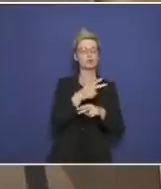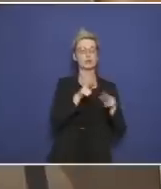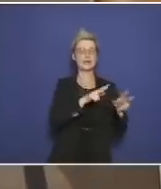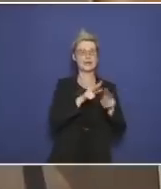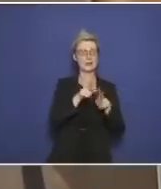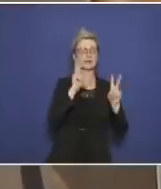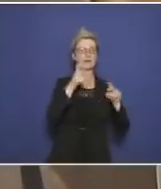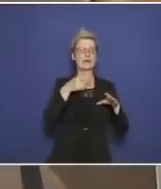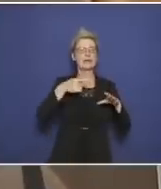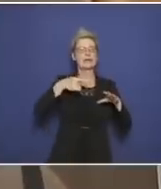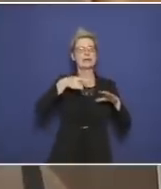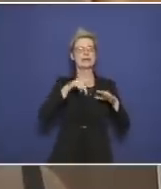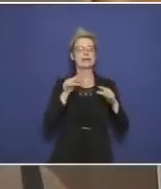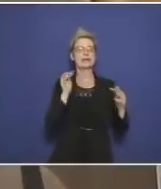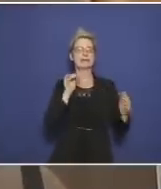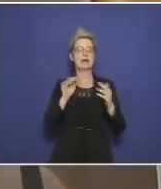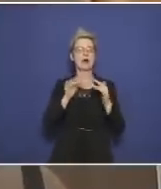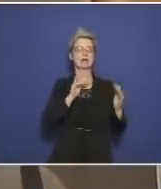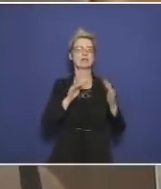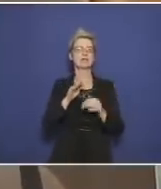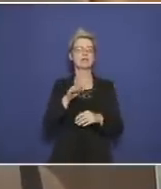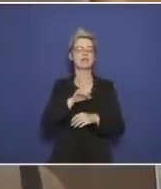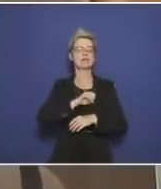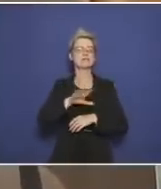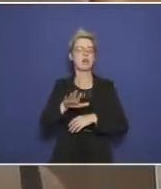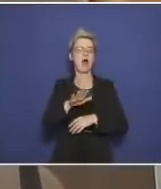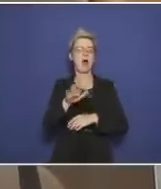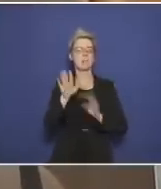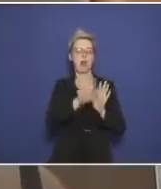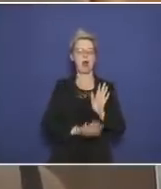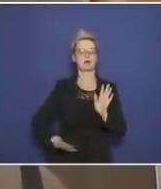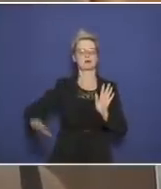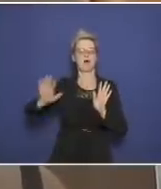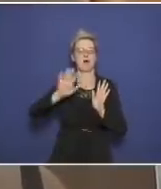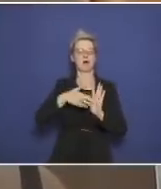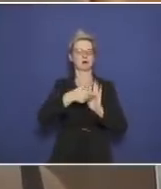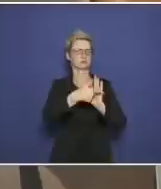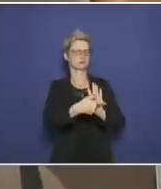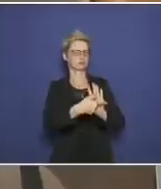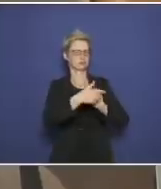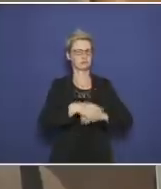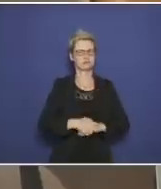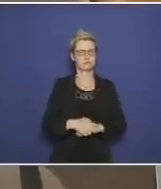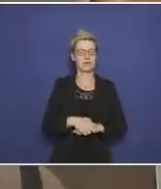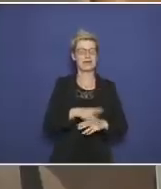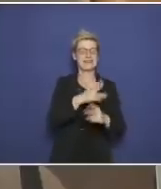interaktive Islam-Landkarte vorgestellt hat. Diese Initiative wurde nicht nur